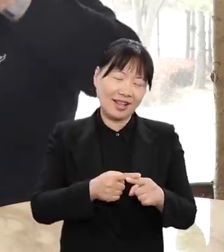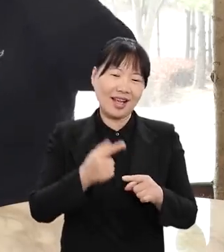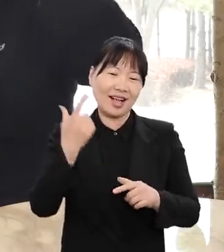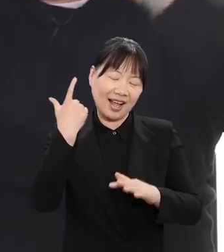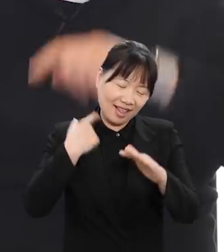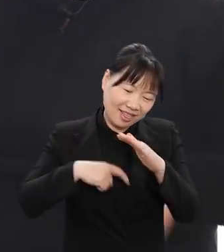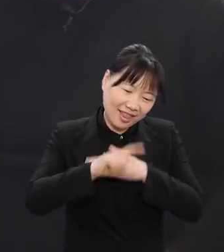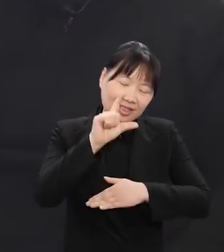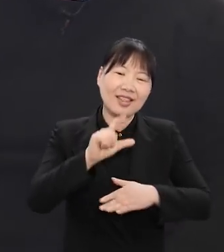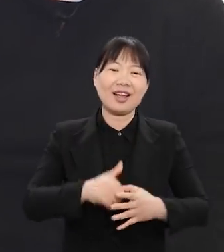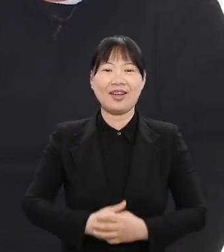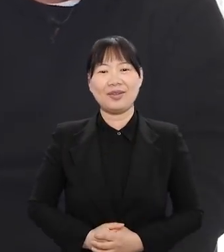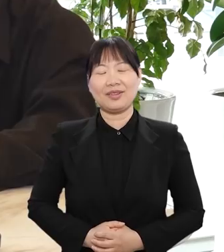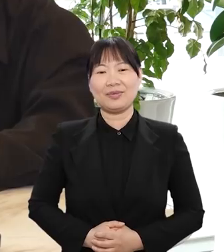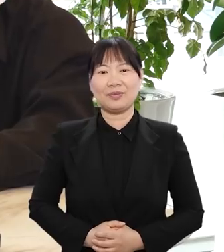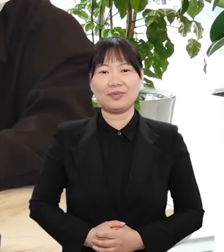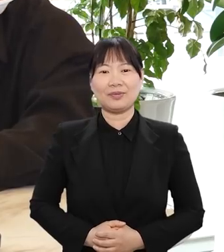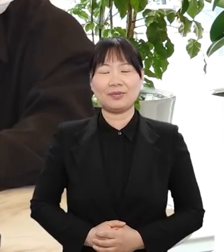날 샌다.